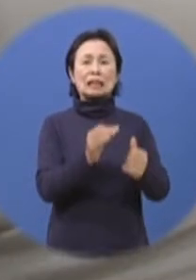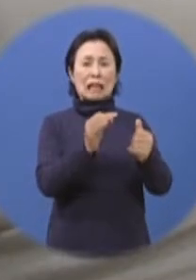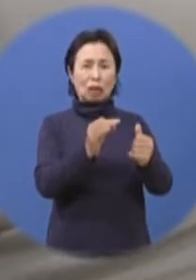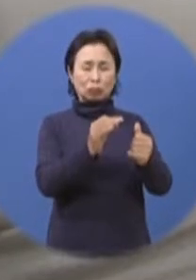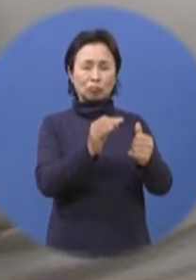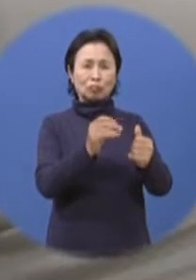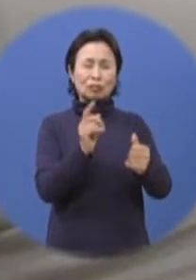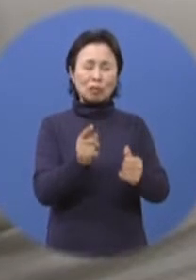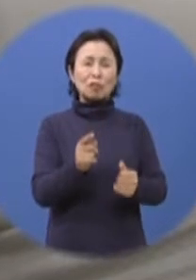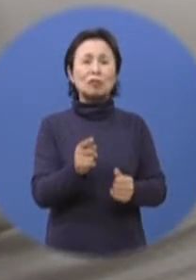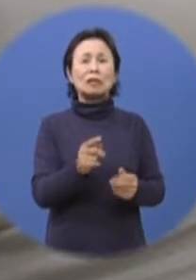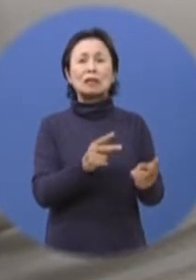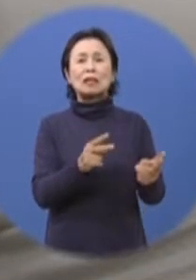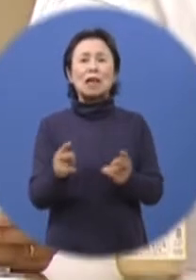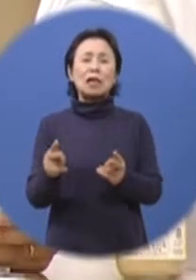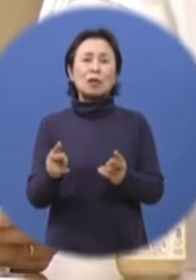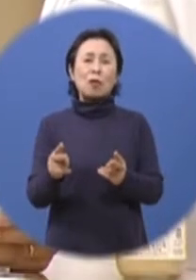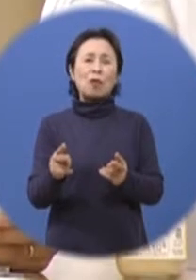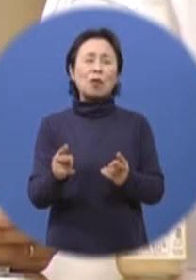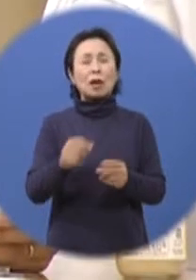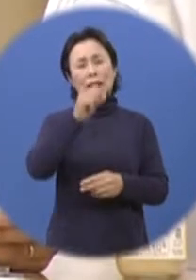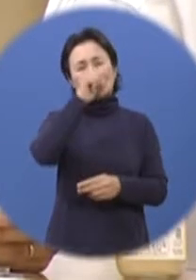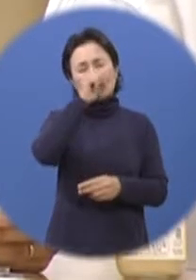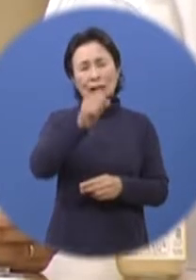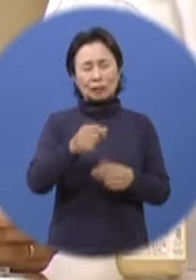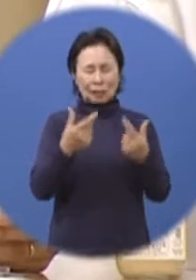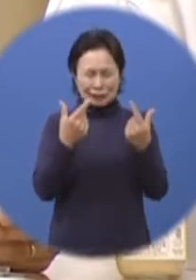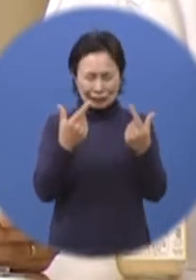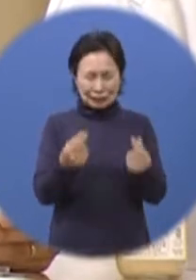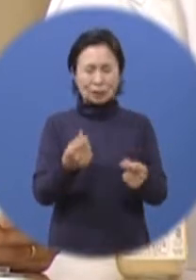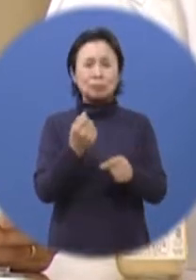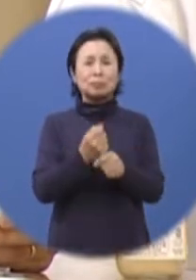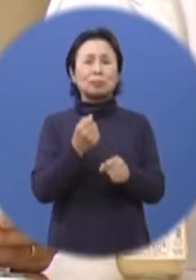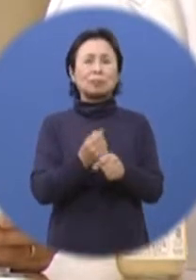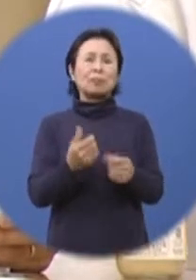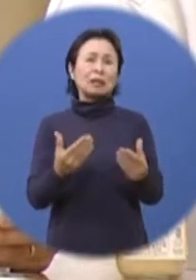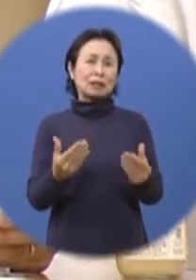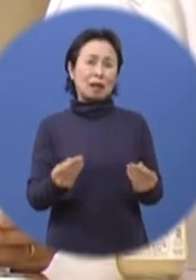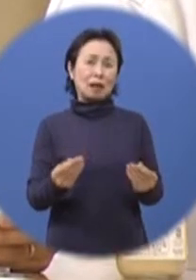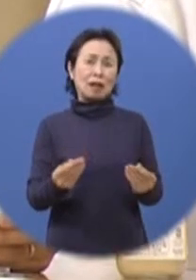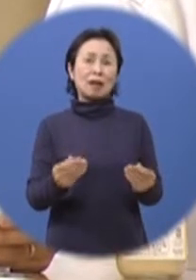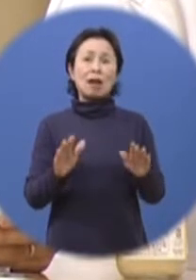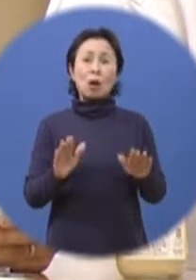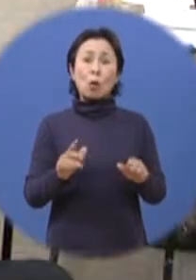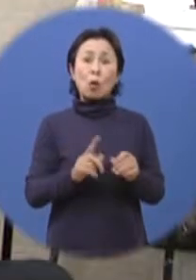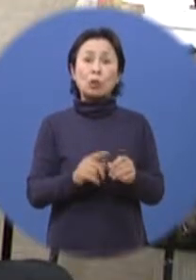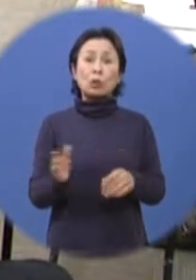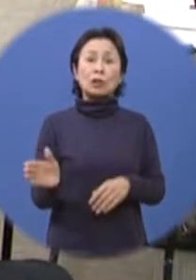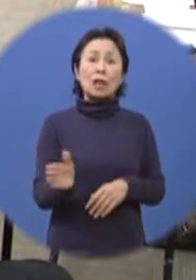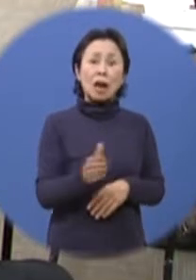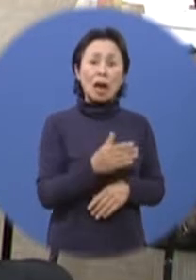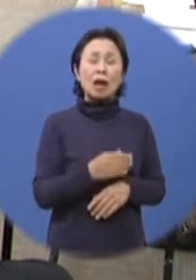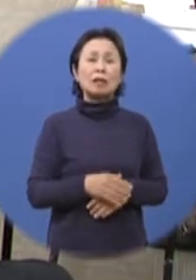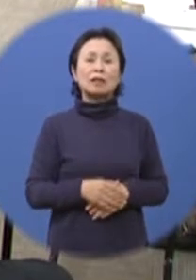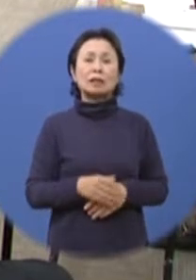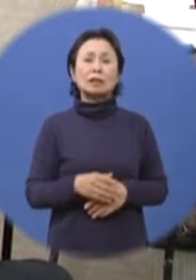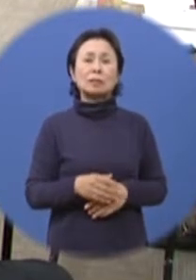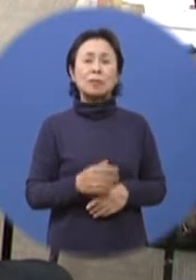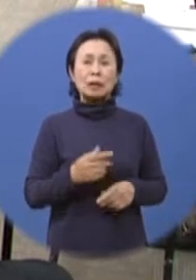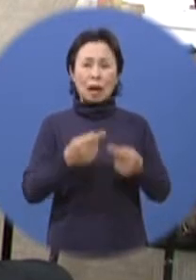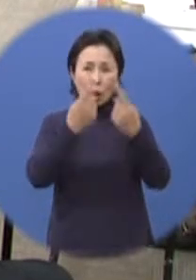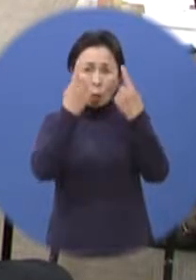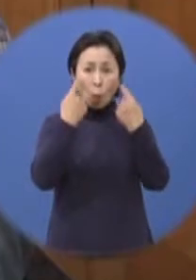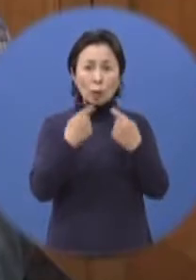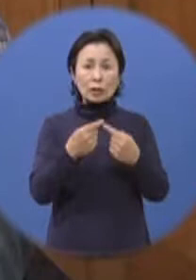ないこの制度がね完璧にできたんですよで今後都市からねさらにあのまた変わって個人事業に